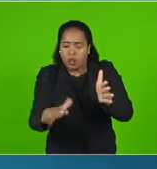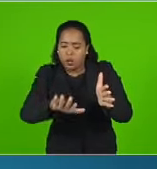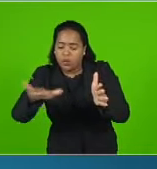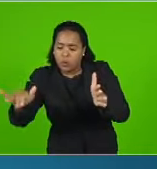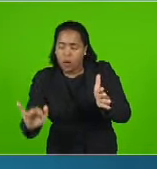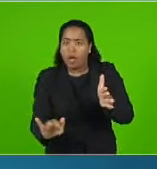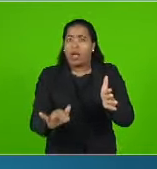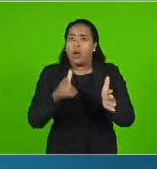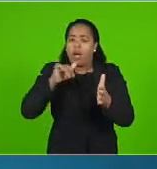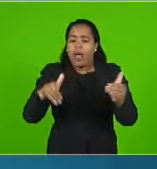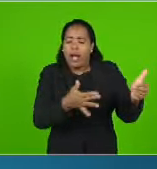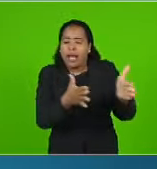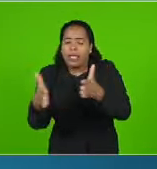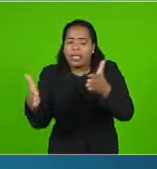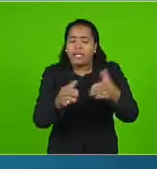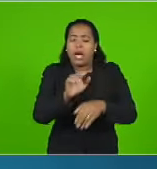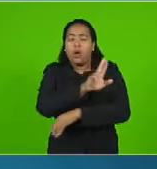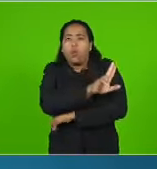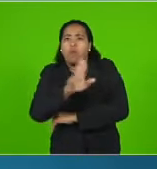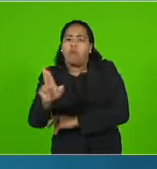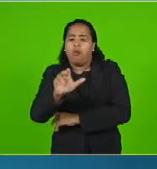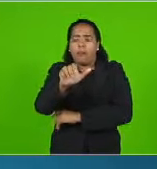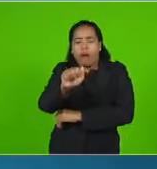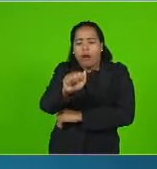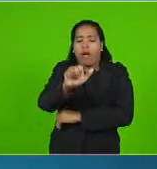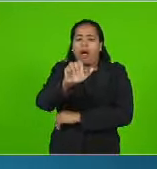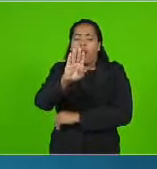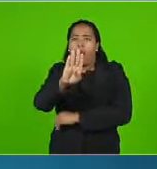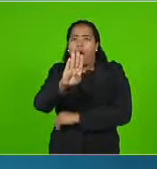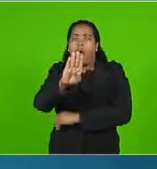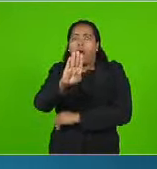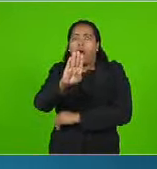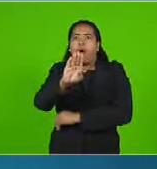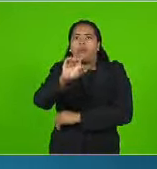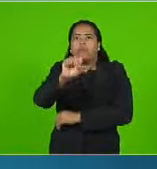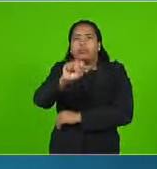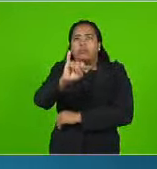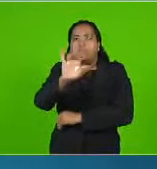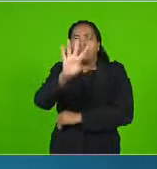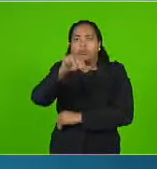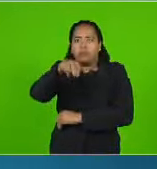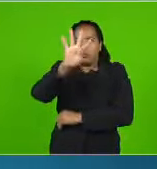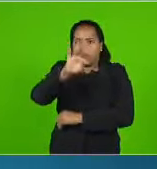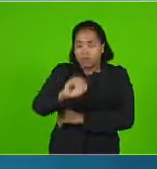звезды – Полынь. И многие из людей умерли от вод, потому что они стали горькими.